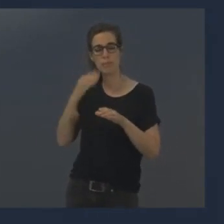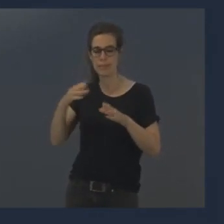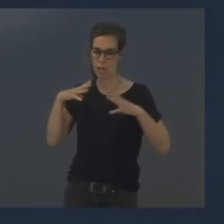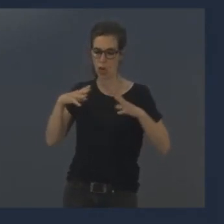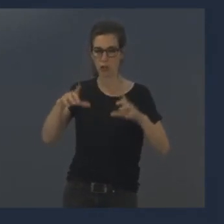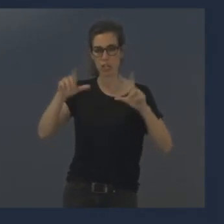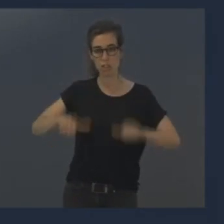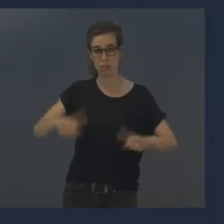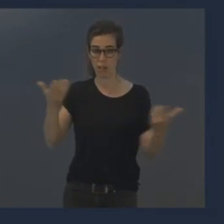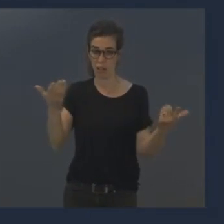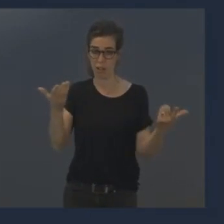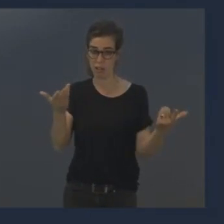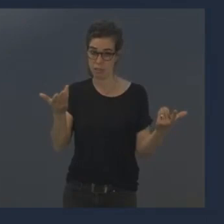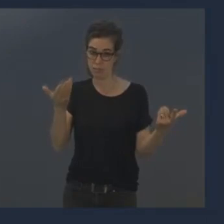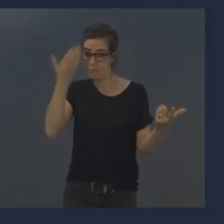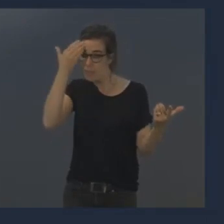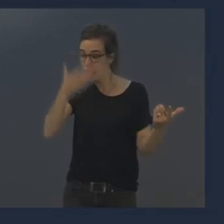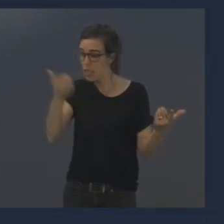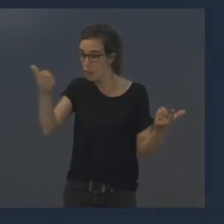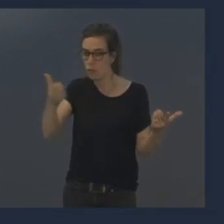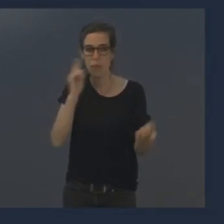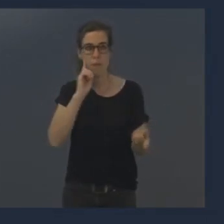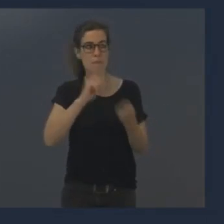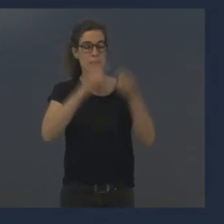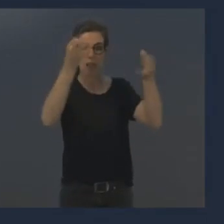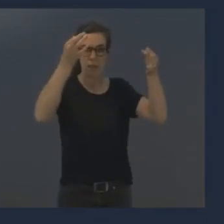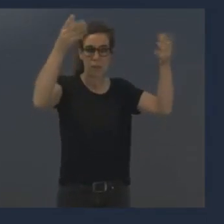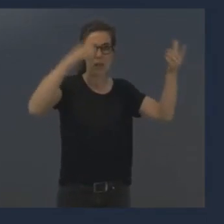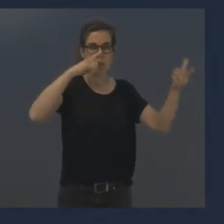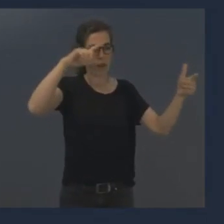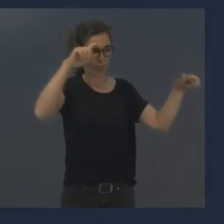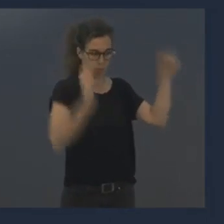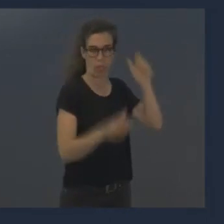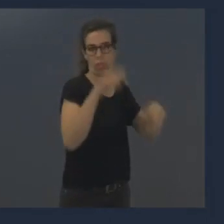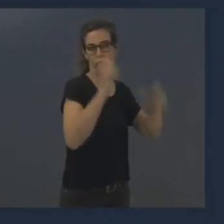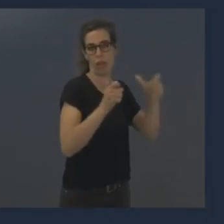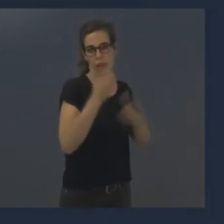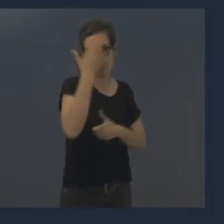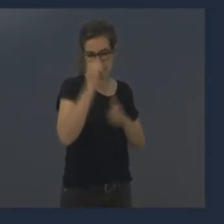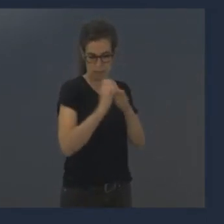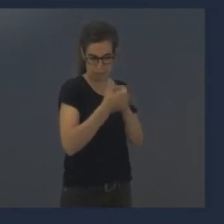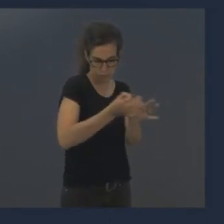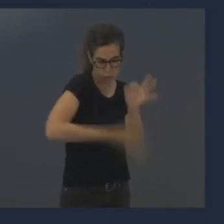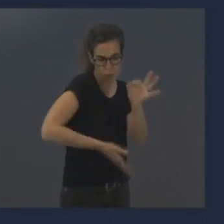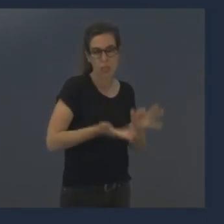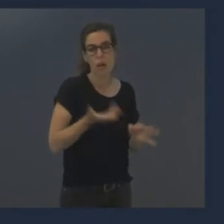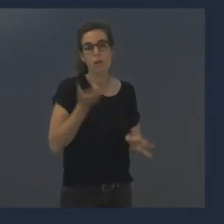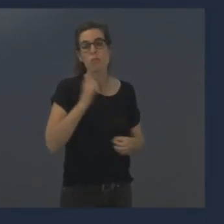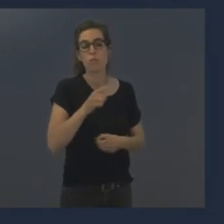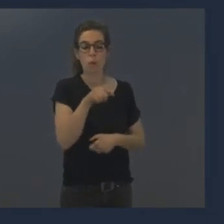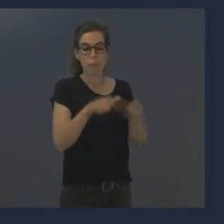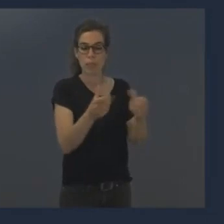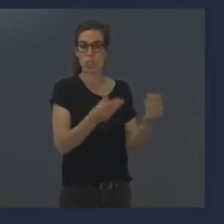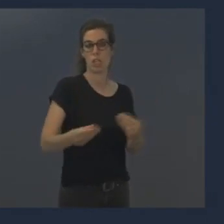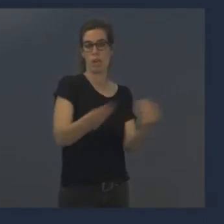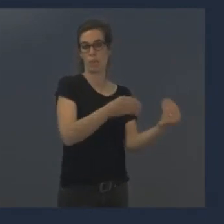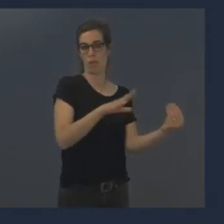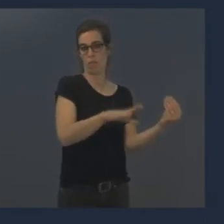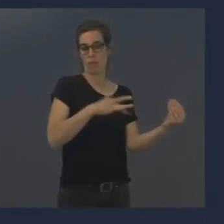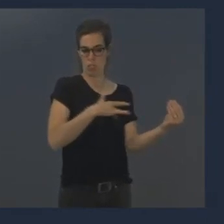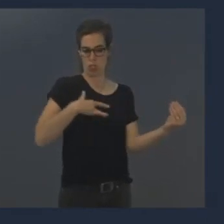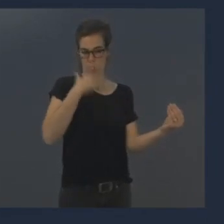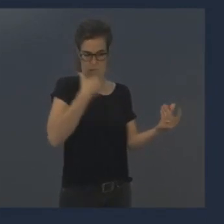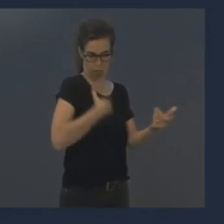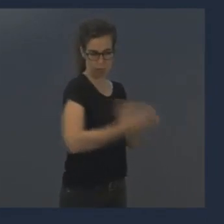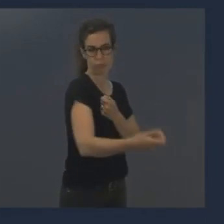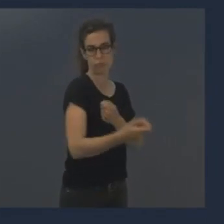dérèglement climatique en termes de risques naturels, de dégradation de la santé des habitants. Mieux que d'autres, vous savez donc ce